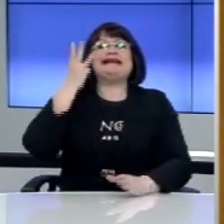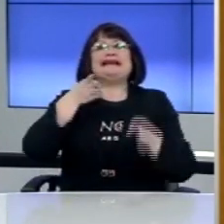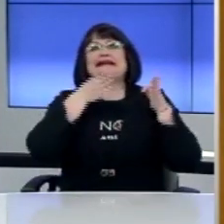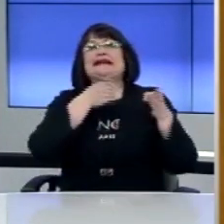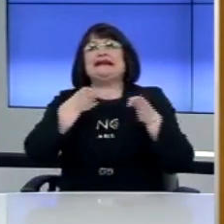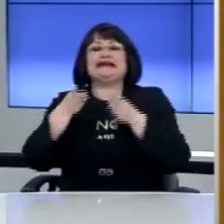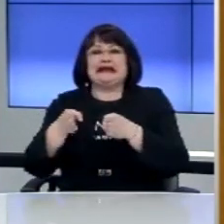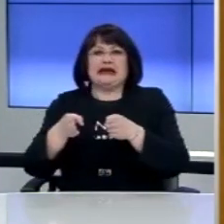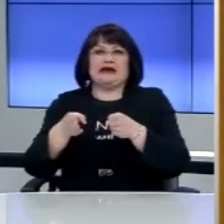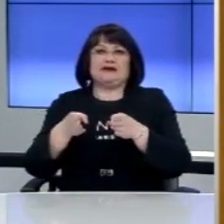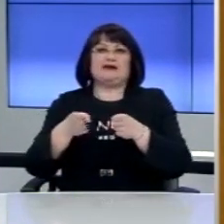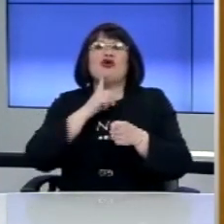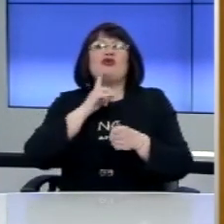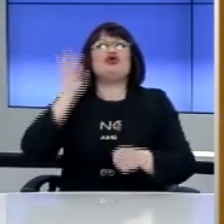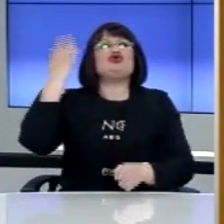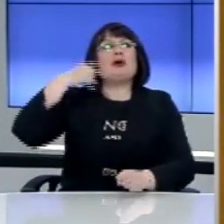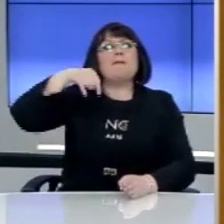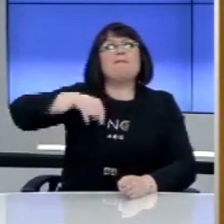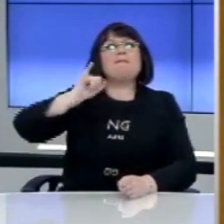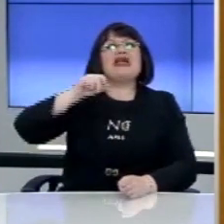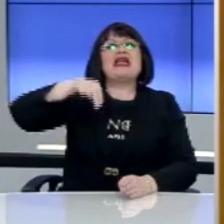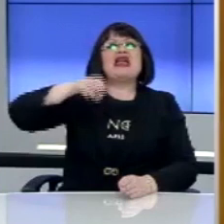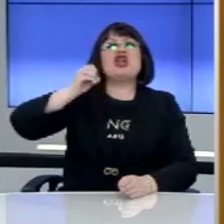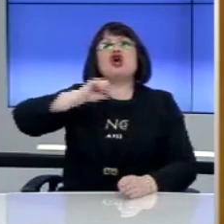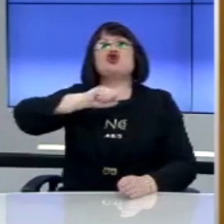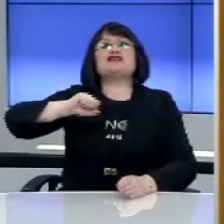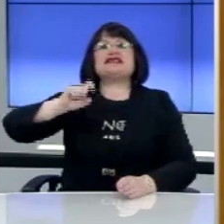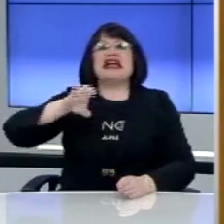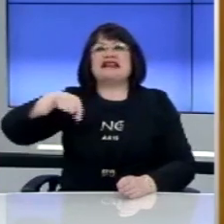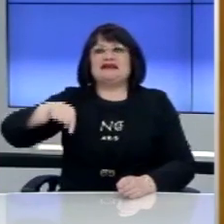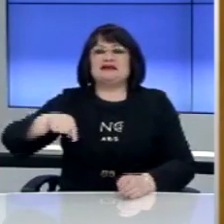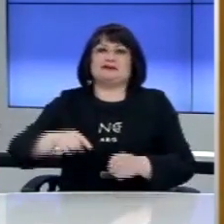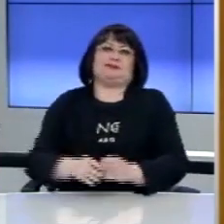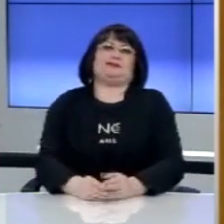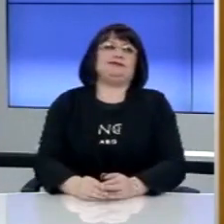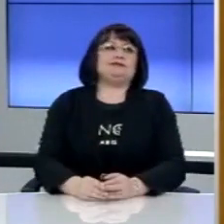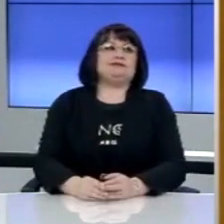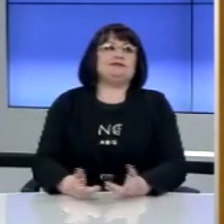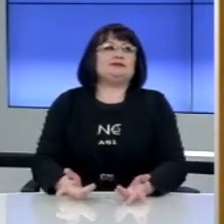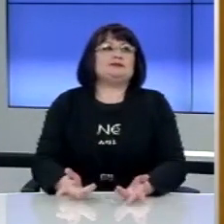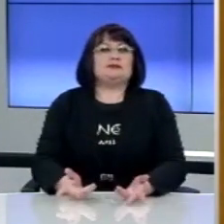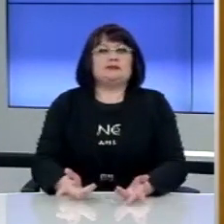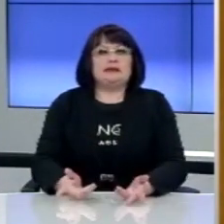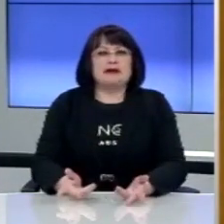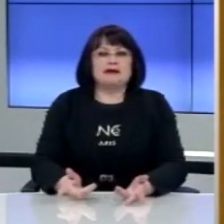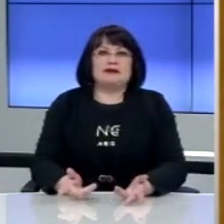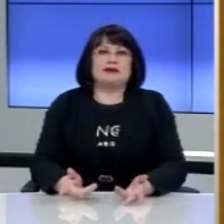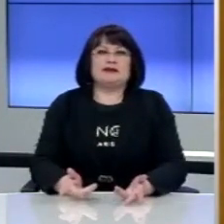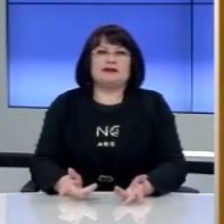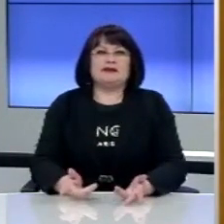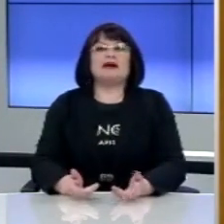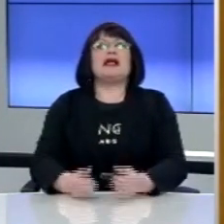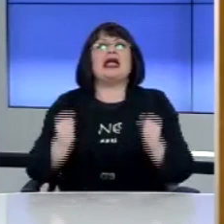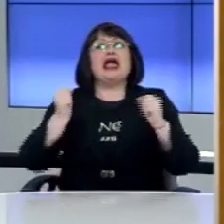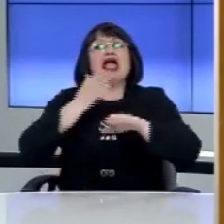του συστήματος Πινοσέτ, όπου η σύνταξη θα σπάει σε ένα μικρό τμήμα που θα εγγυάται το κράτος, και αυτό